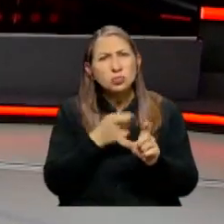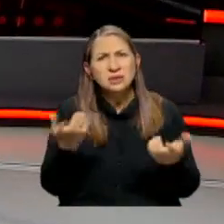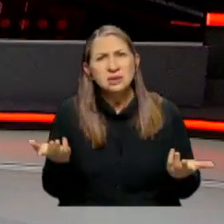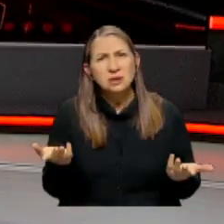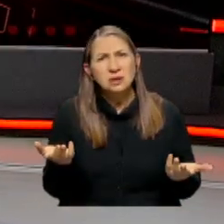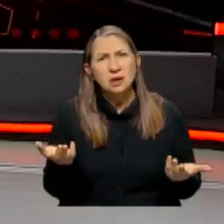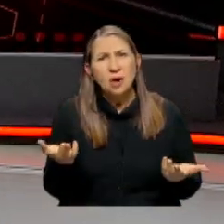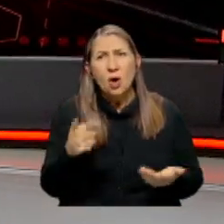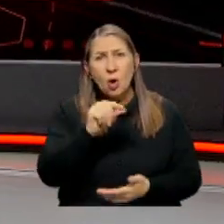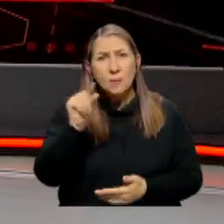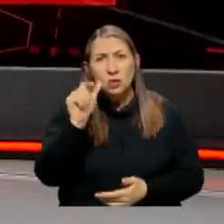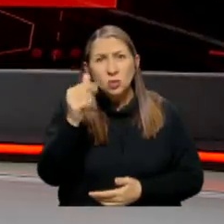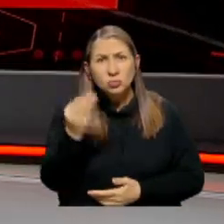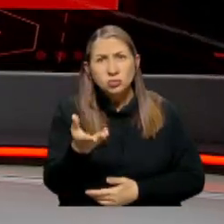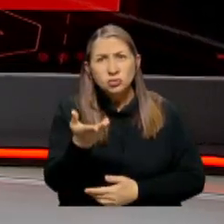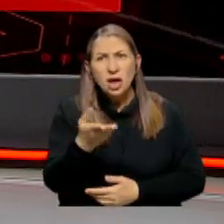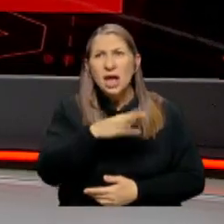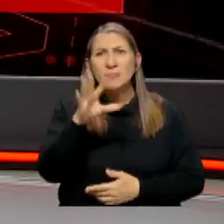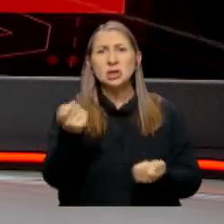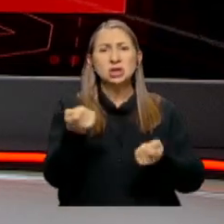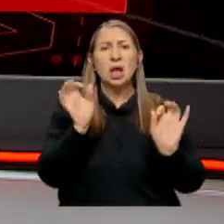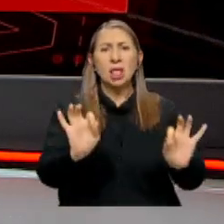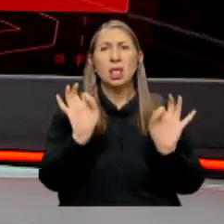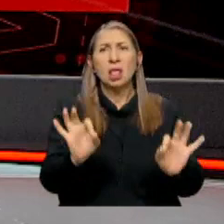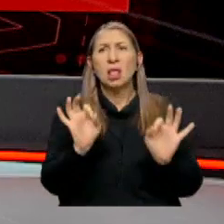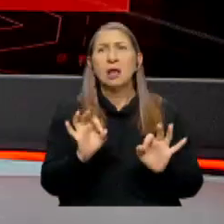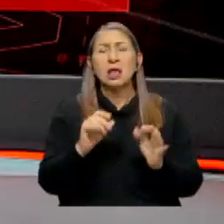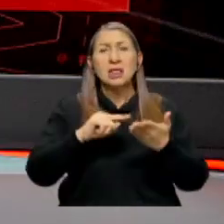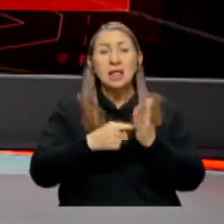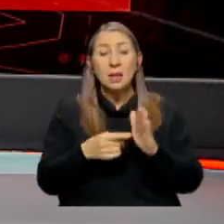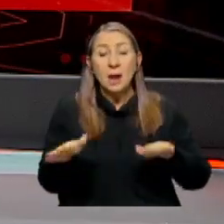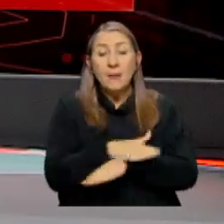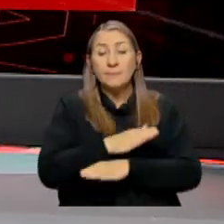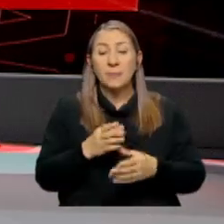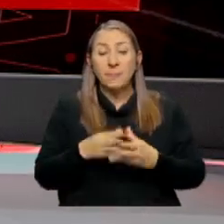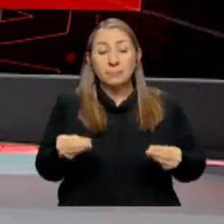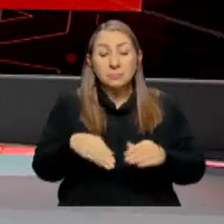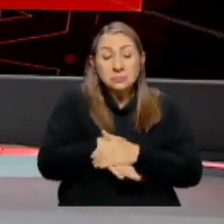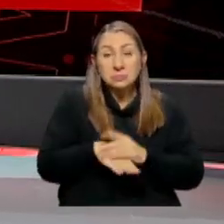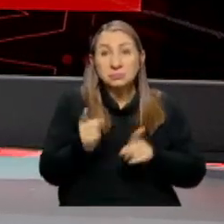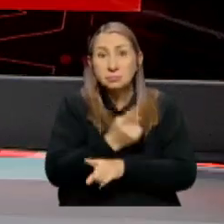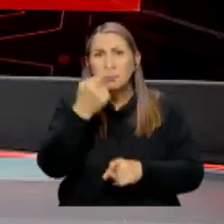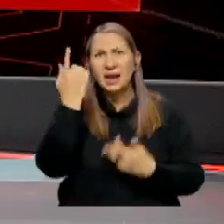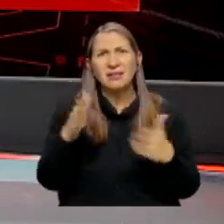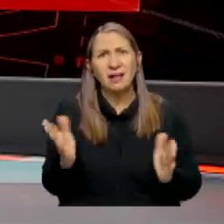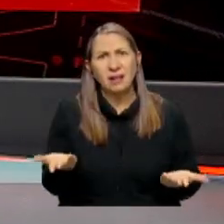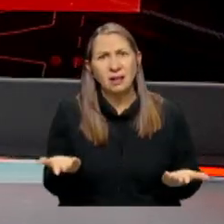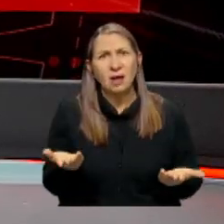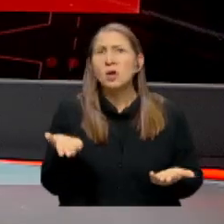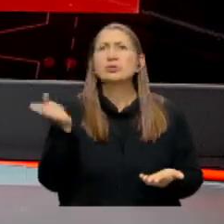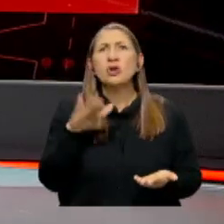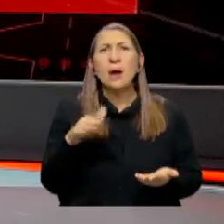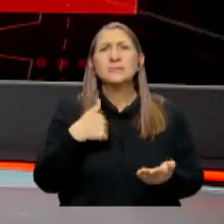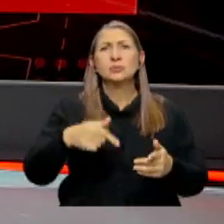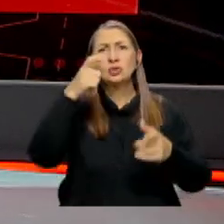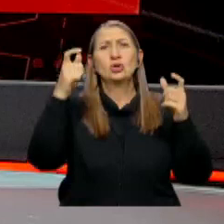ya 11 gün olmuş hepsi işinin başında delil mi karartıyorlar ne yapıyorlar belli değil ondan sonra